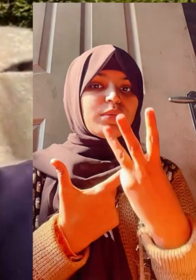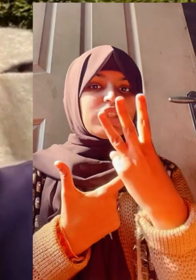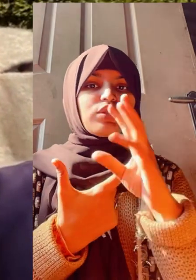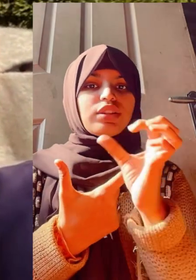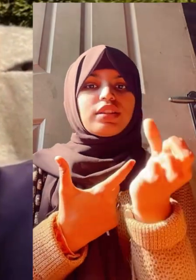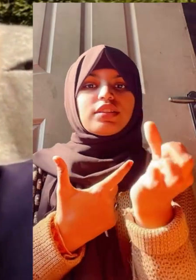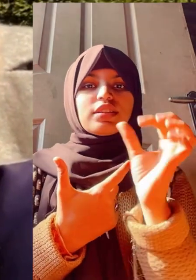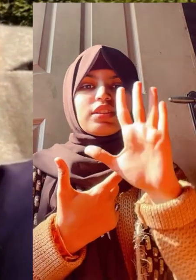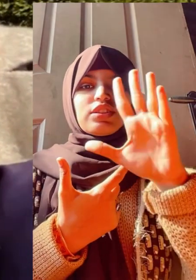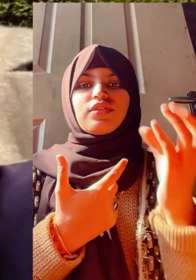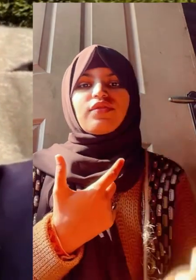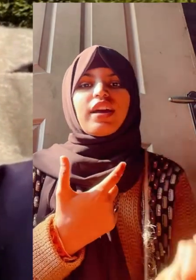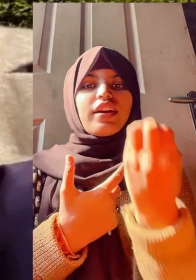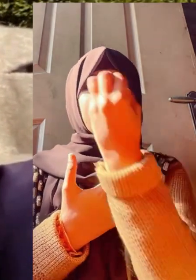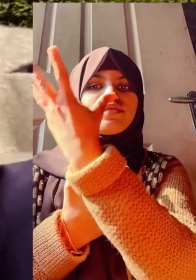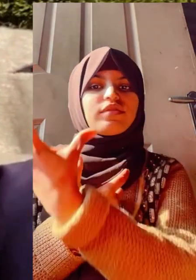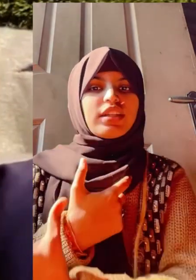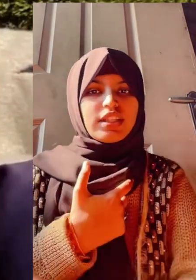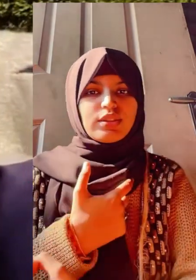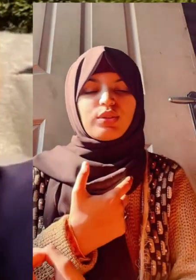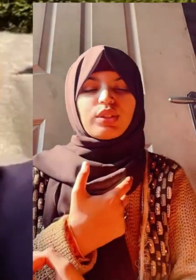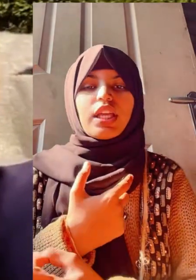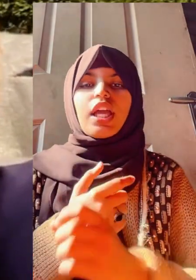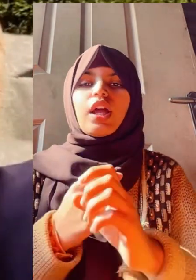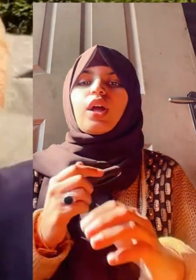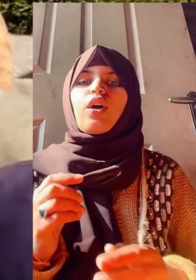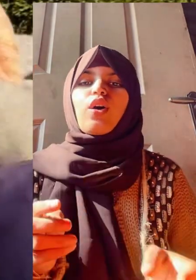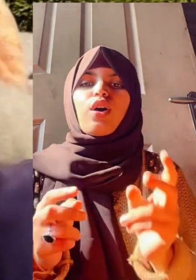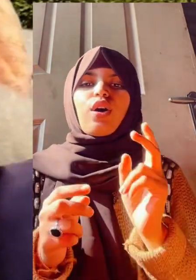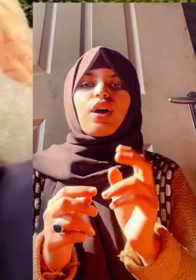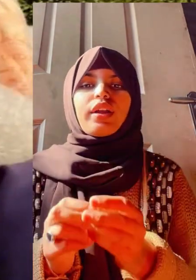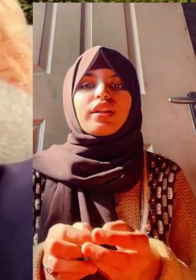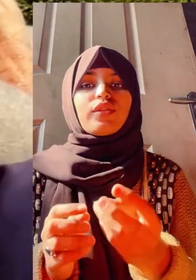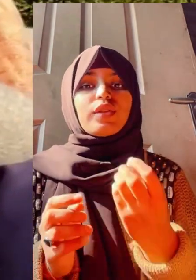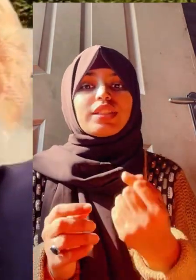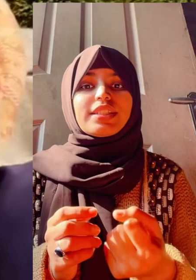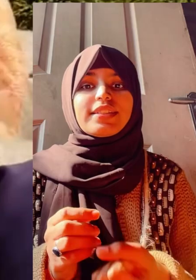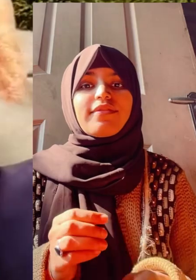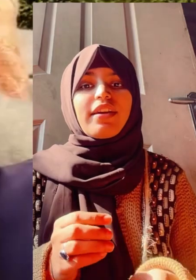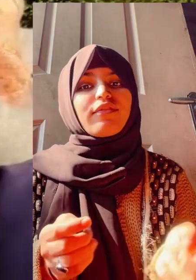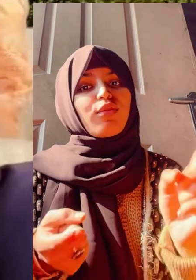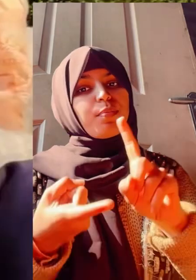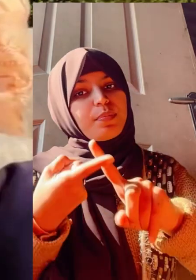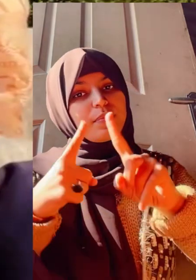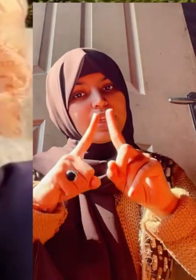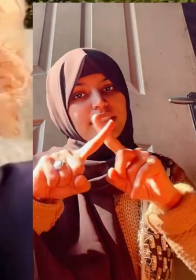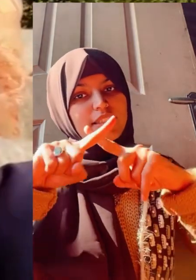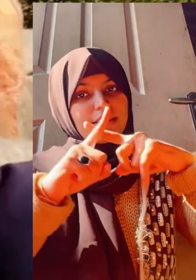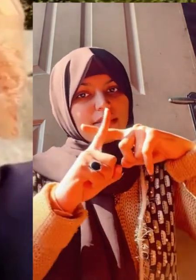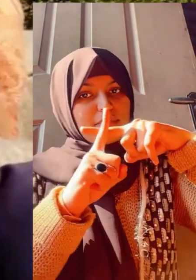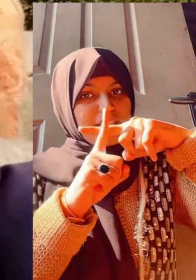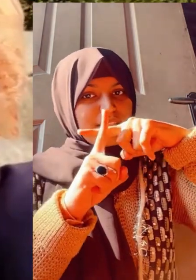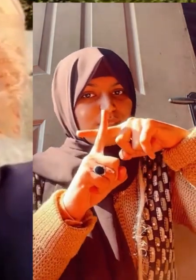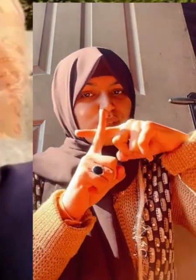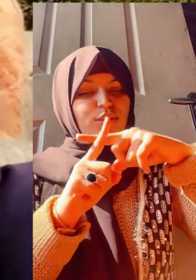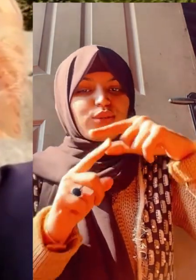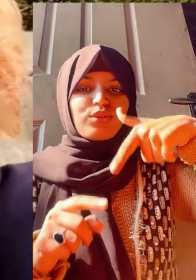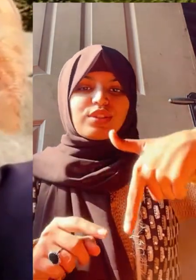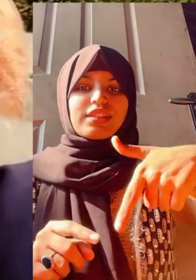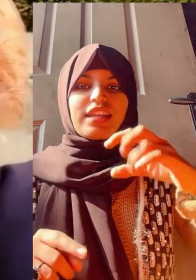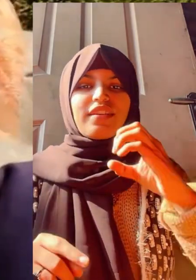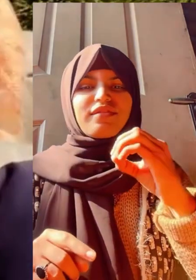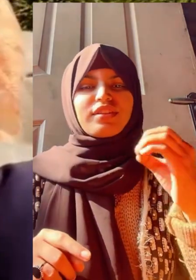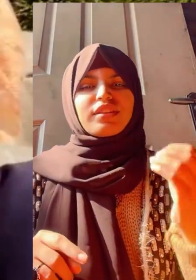जो है जब ये आई थी, और ये बहुत ज़्यादा मतलब इसको पता नहीं था, कोई साल में 365 दिन होते हैं पिछले साल के,